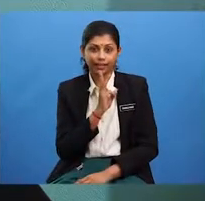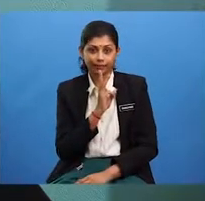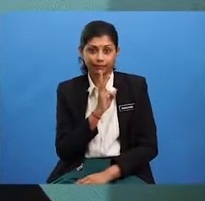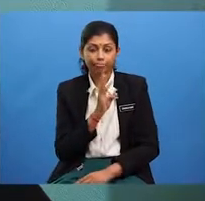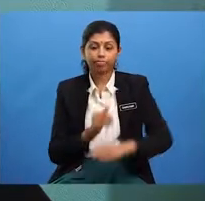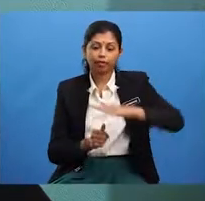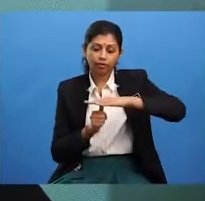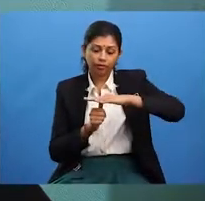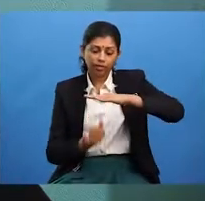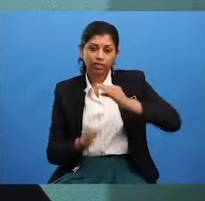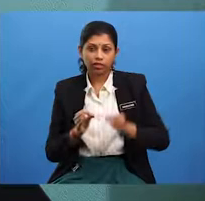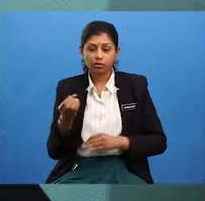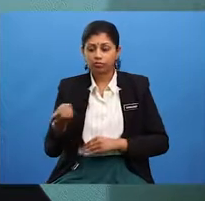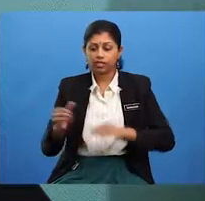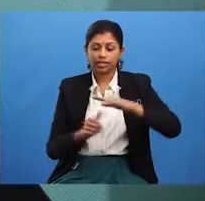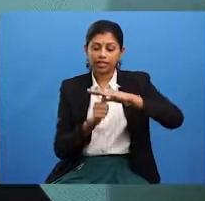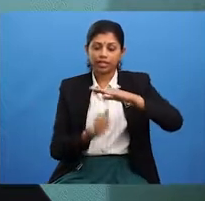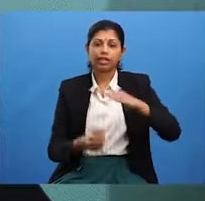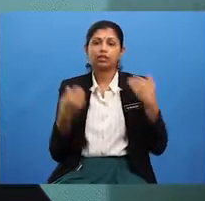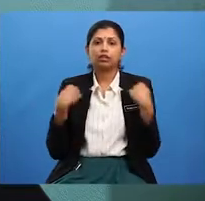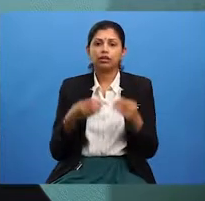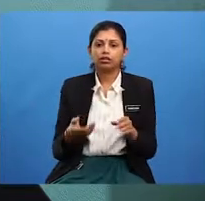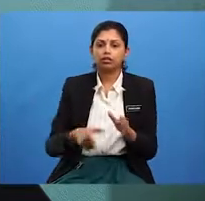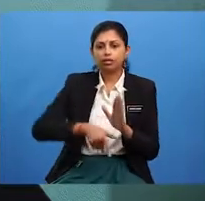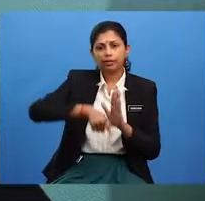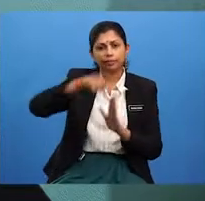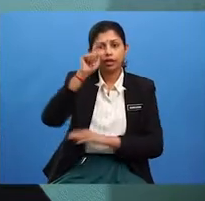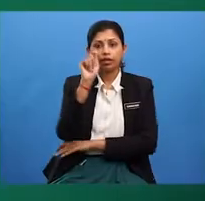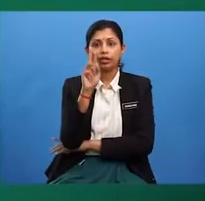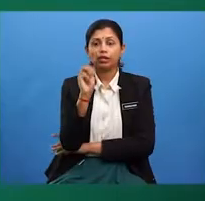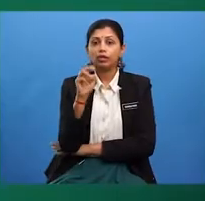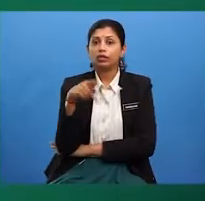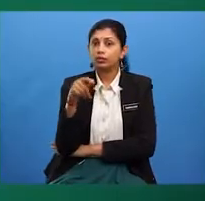tenggelam mempunyai ketumpatan yang lebih berbanding air.